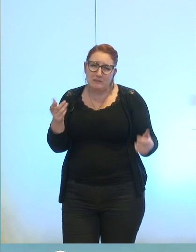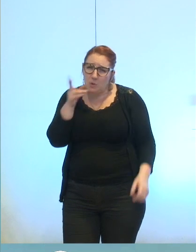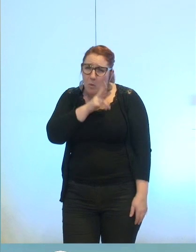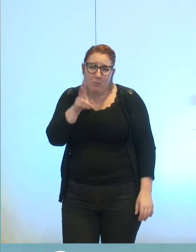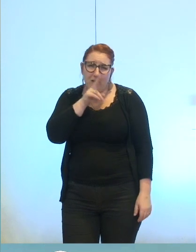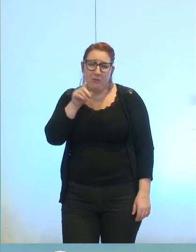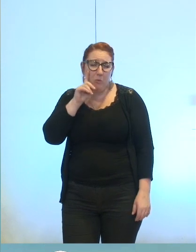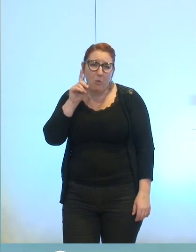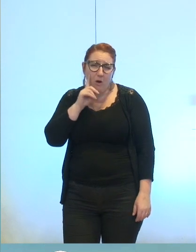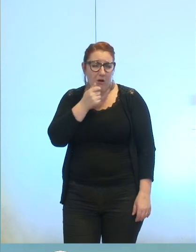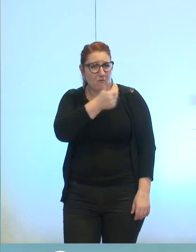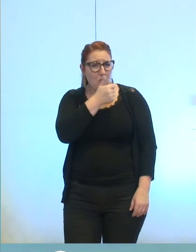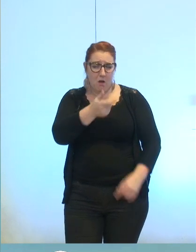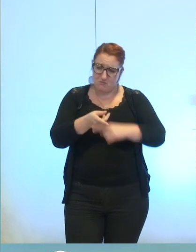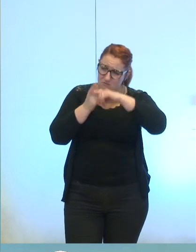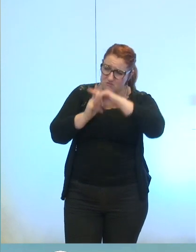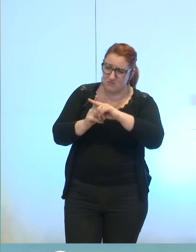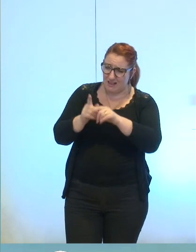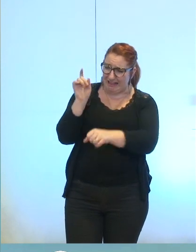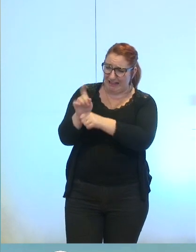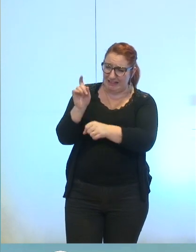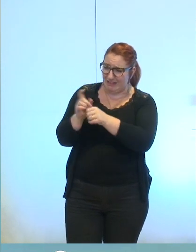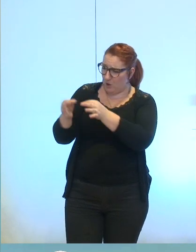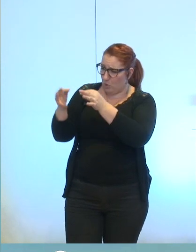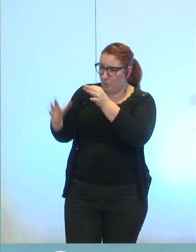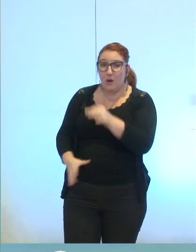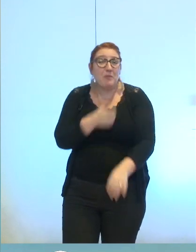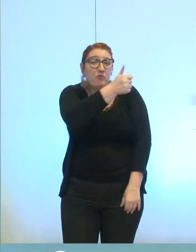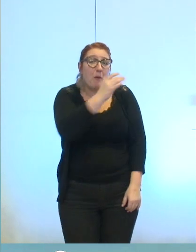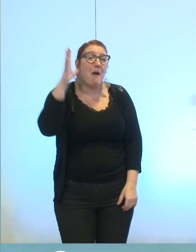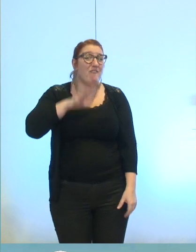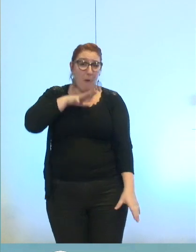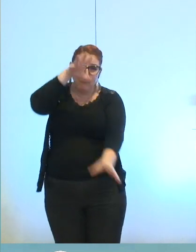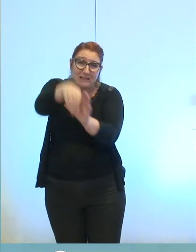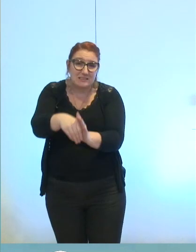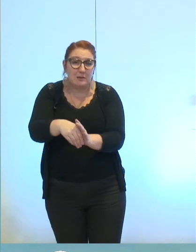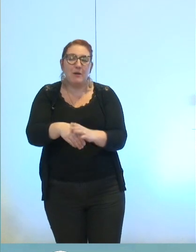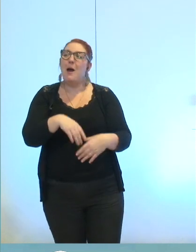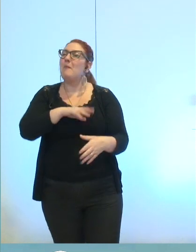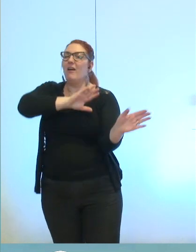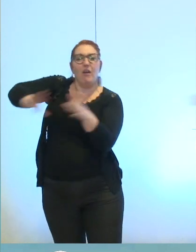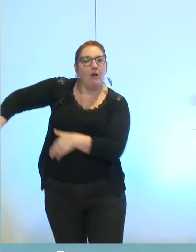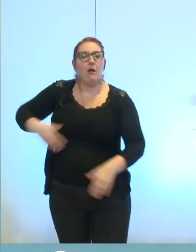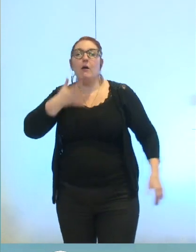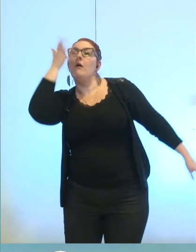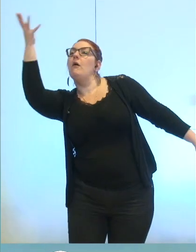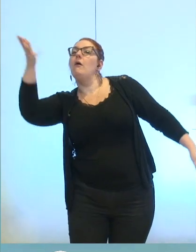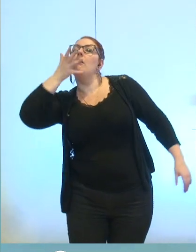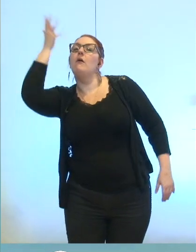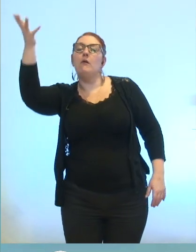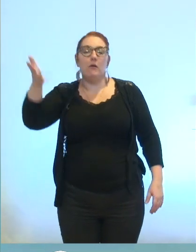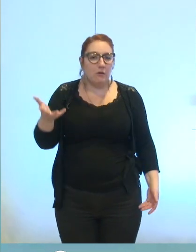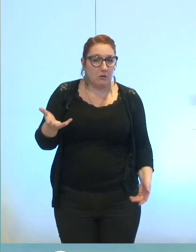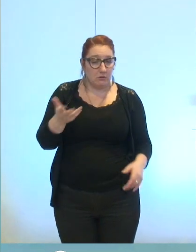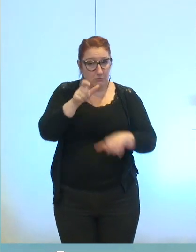titre le bilan catastrophique que vous avez coproduit et vous arrivez ensuite avec de grandes formules pleines d'éloquence que les